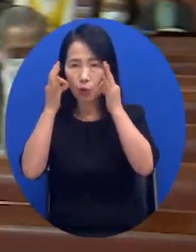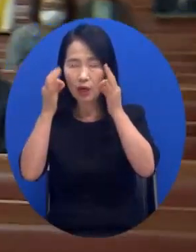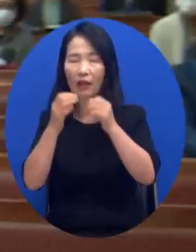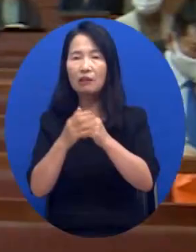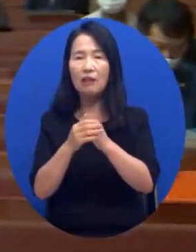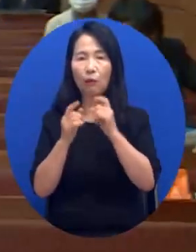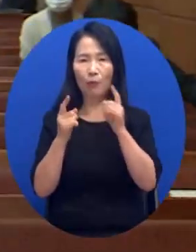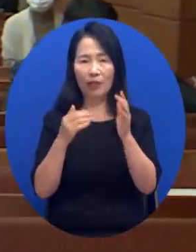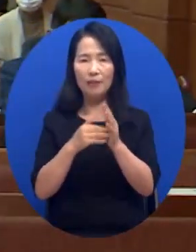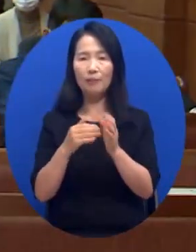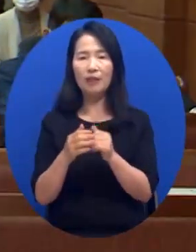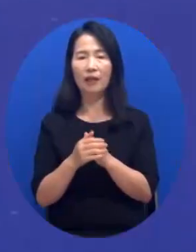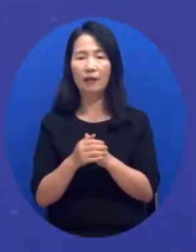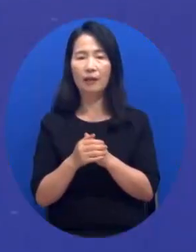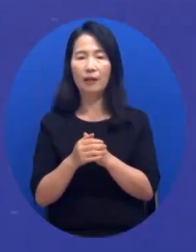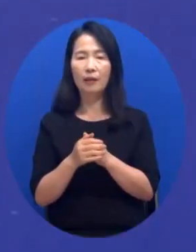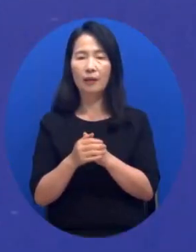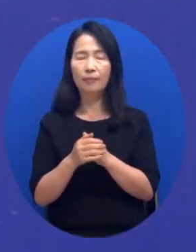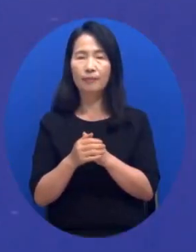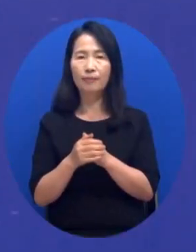취임사를 전했습니다.